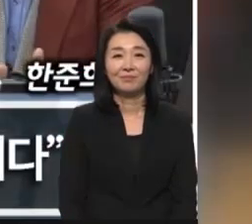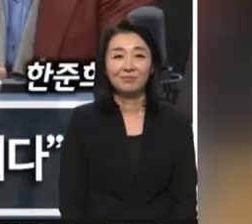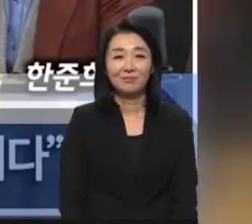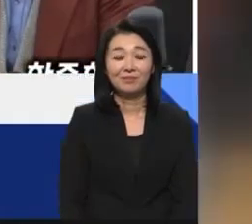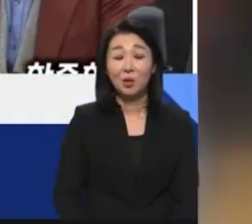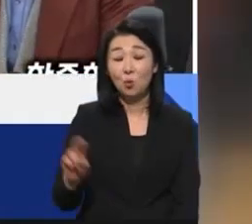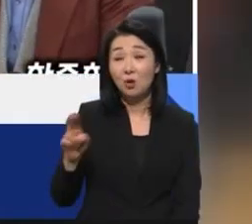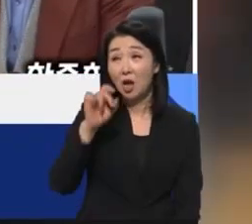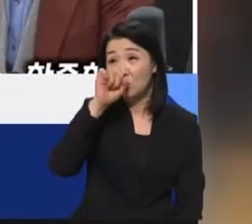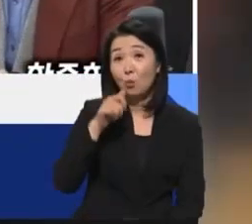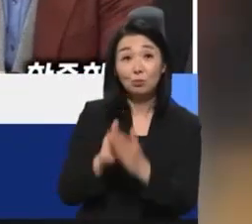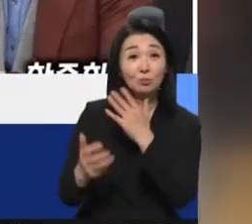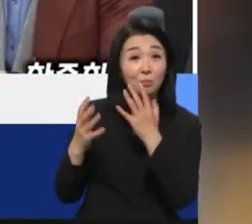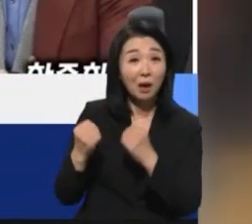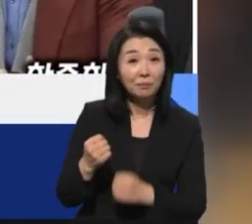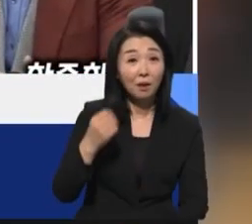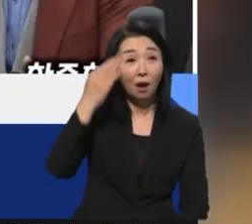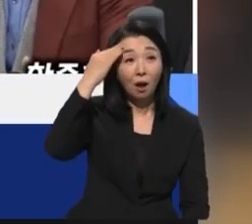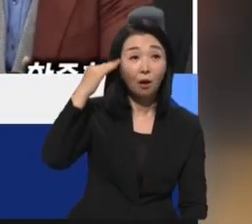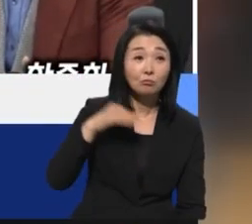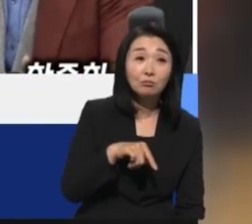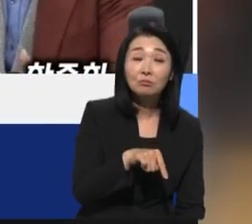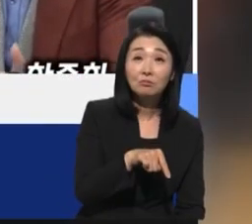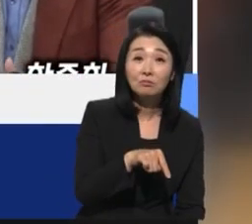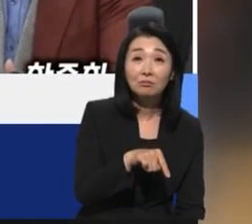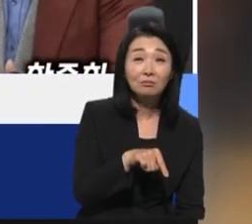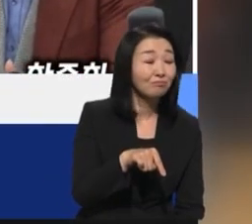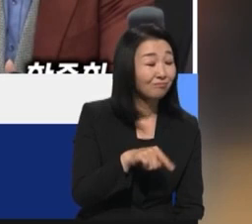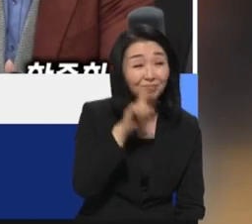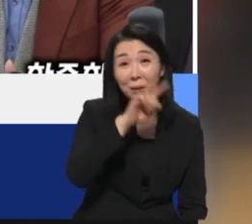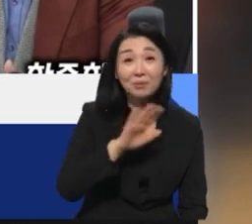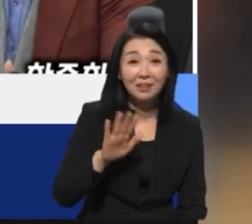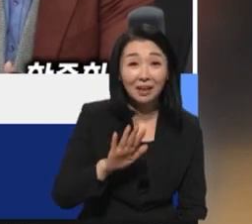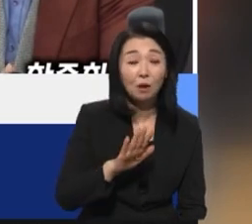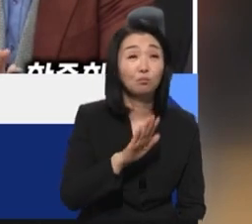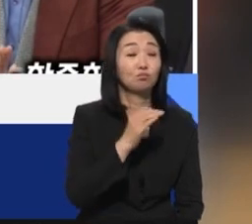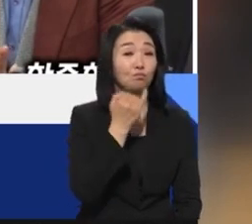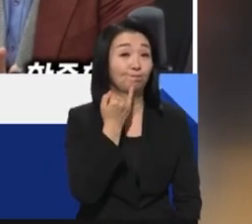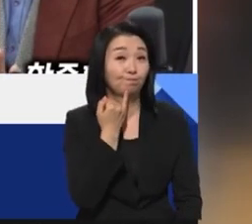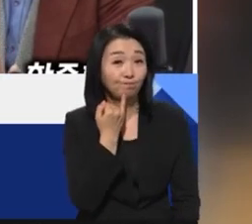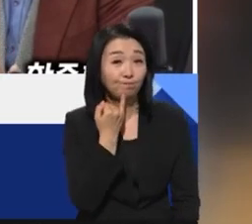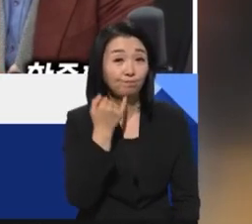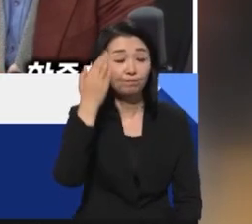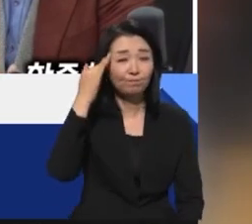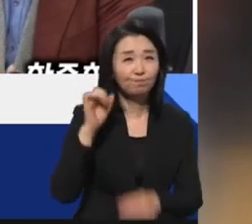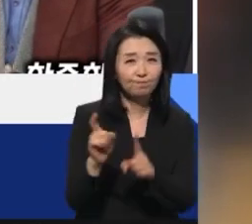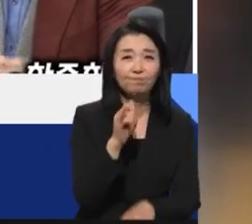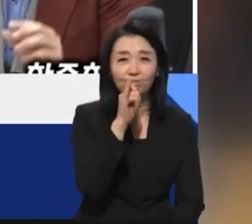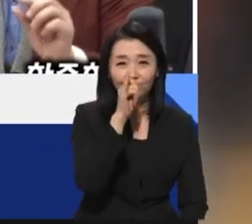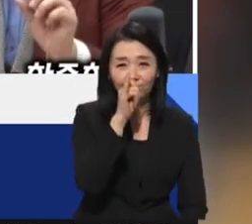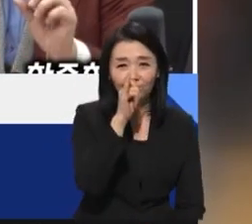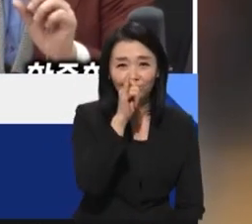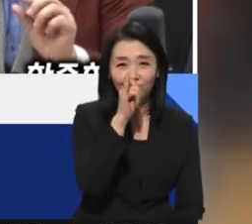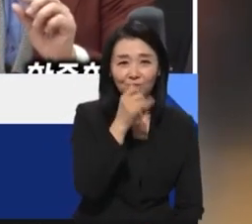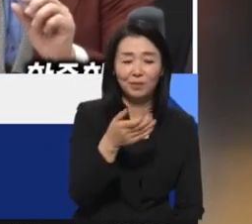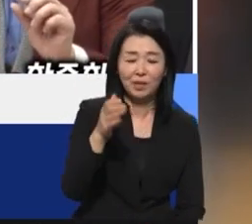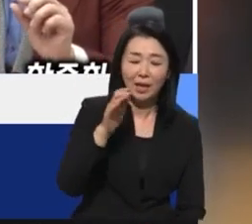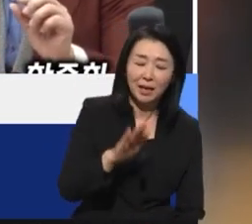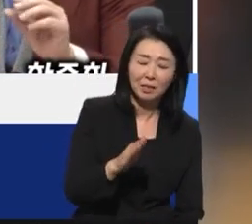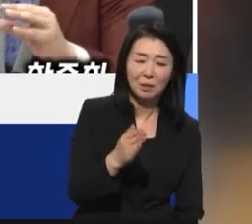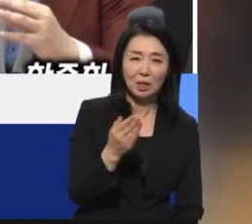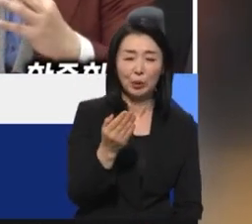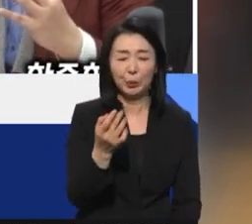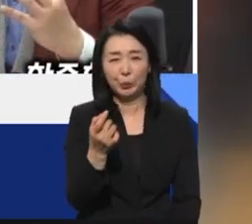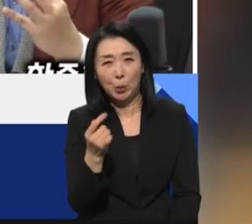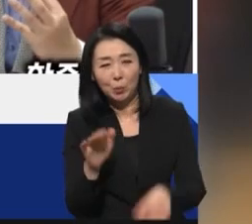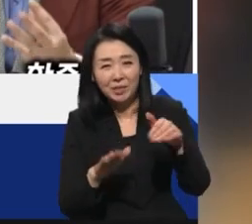우루과이가 좋은 선수가 많기는 하지만 우리도 그렇게까지 나쁜 경기를 칠 것 같진 않고 분명 우리에게도 찬스가 있을 텐데 아주 미세한